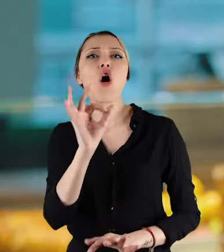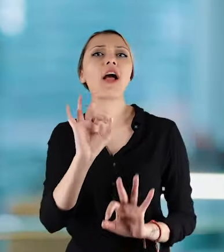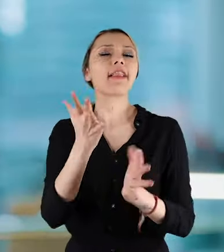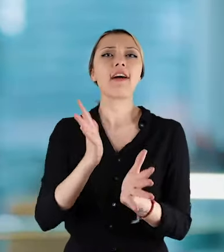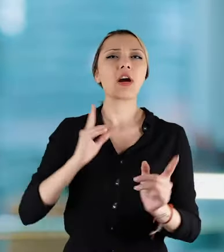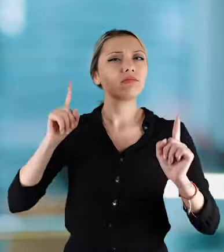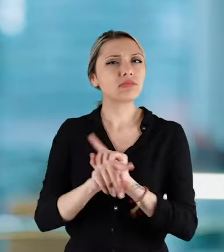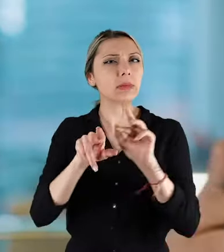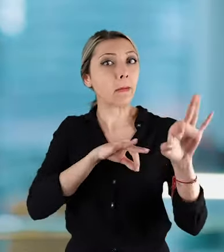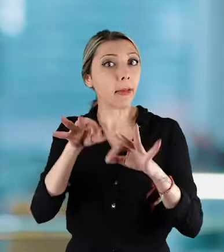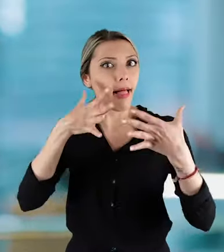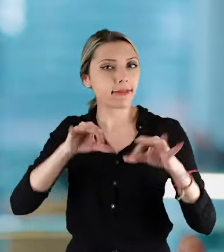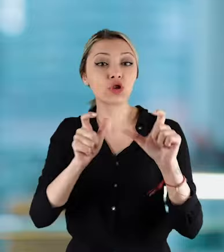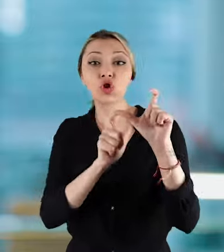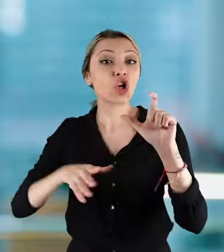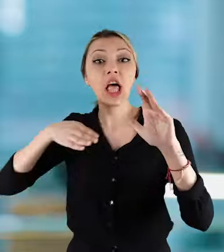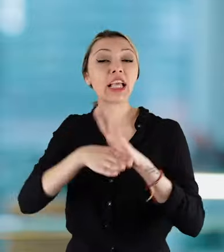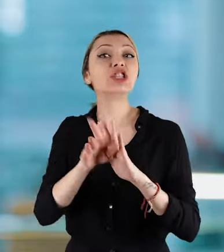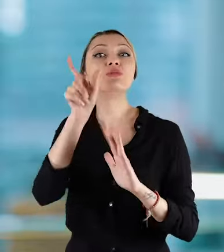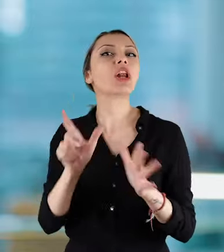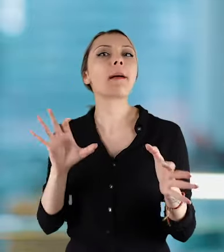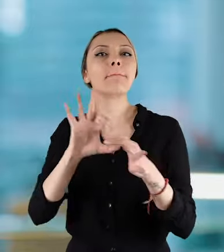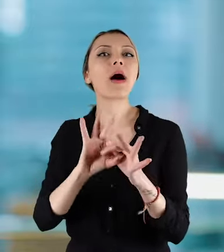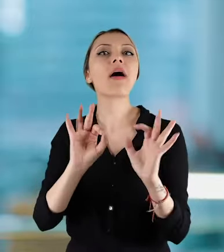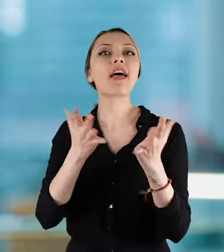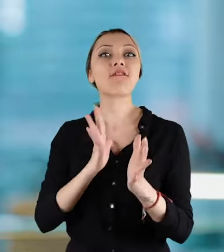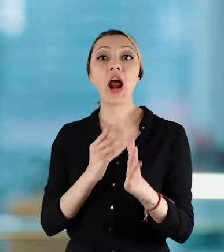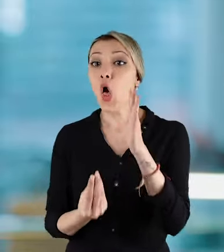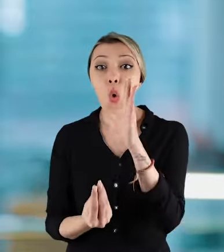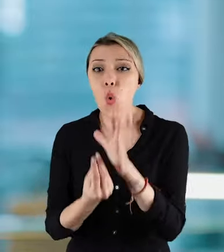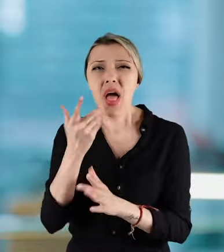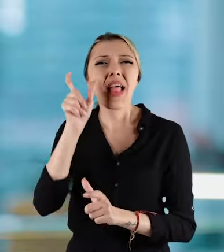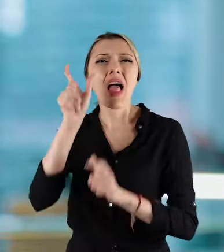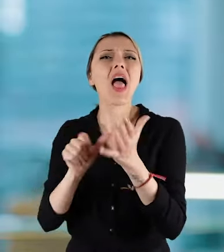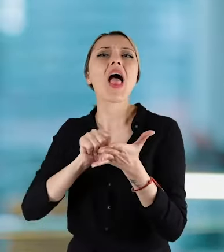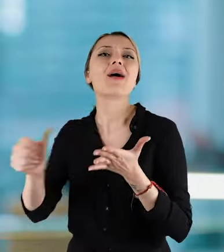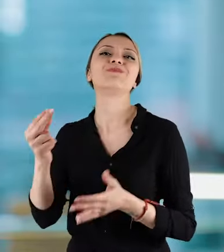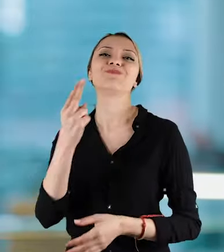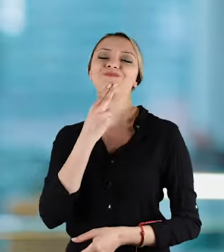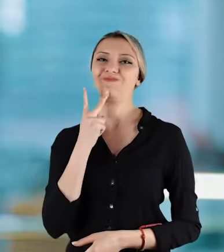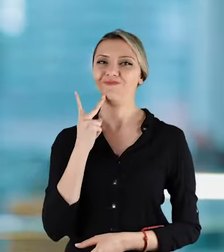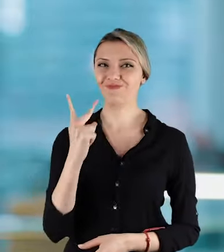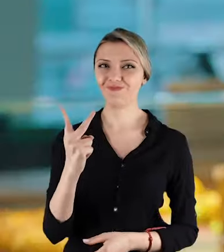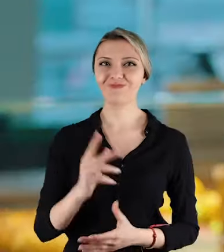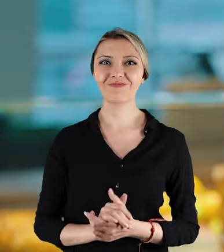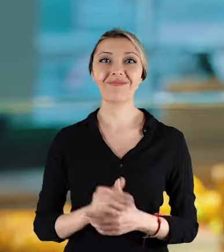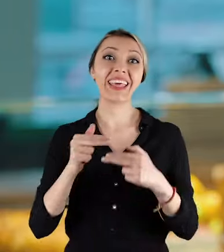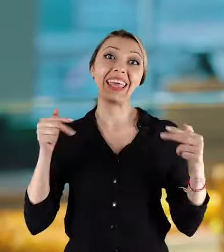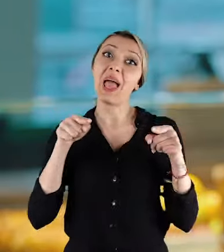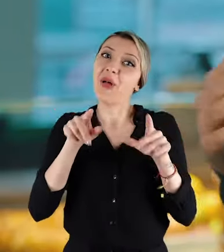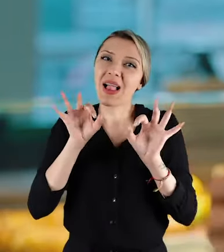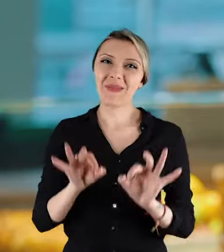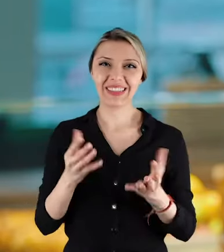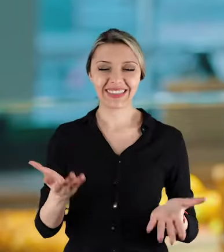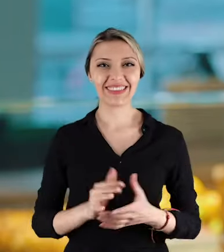tanıyalım dedik. Sosyal girişimcilikle bizi buluşturan şey aslında tedarikçilerimizin hepsini sadece kadın üreticilerden seçmemizdi. Hikaye